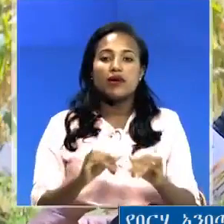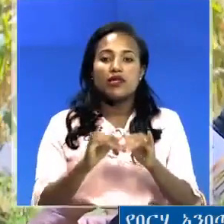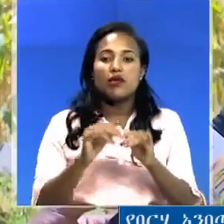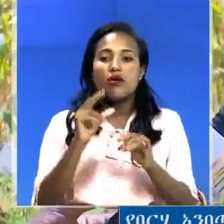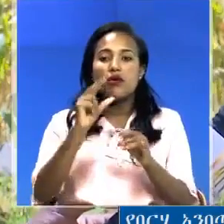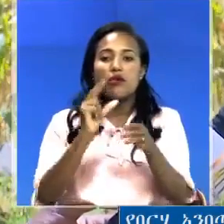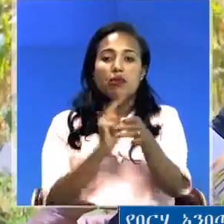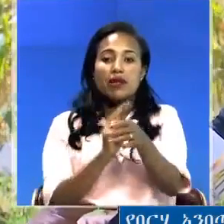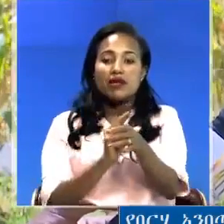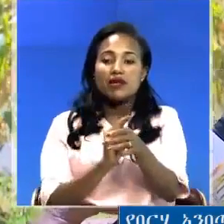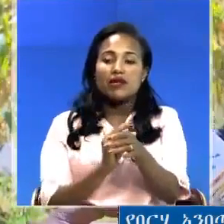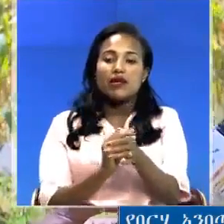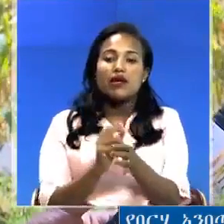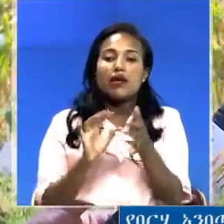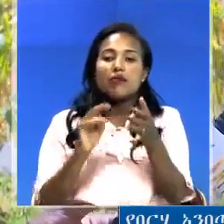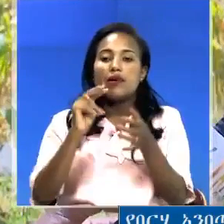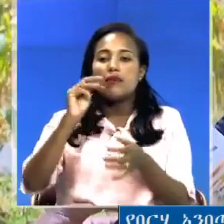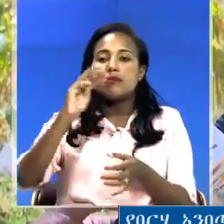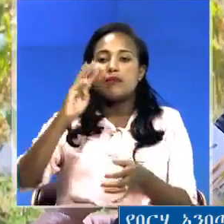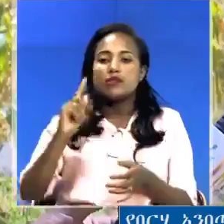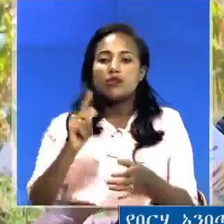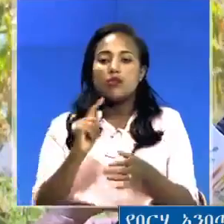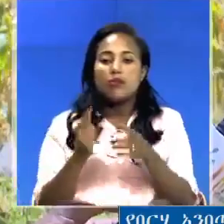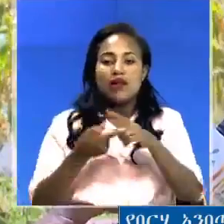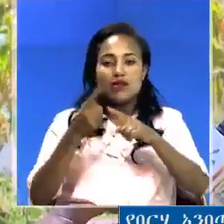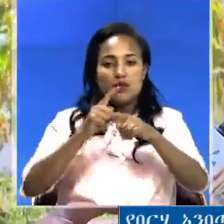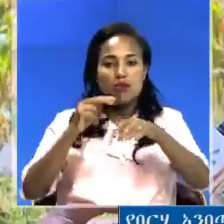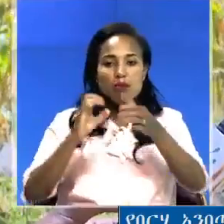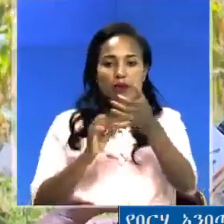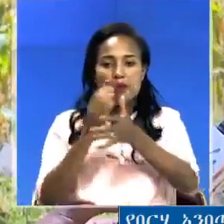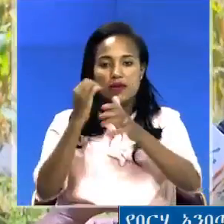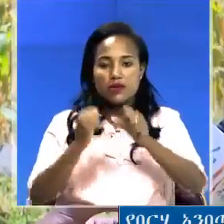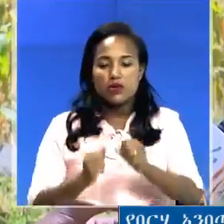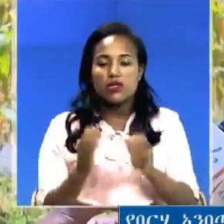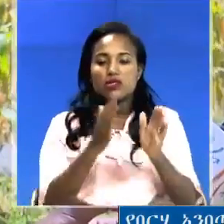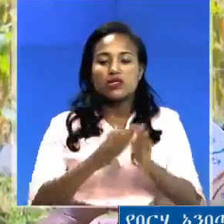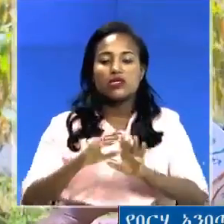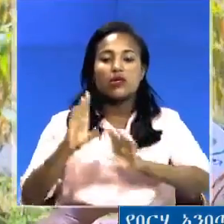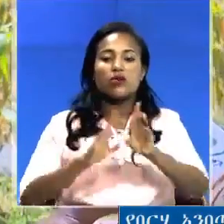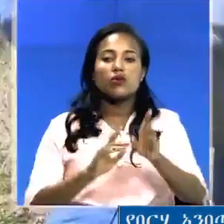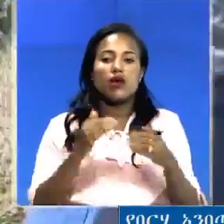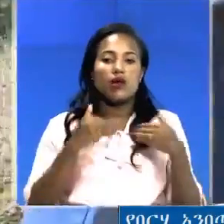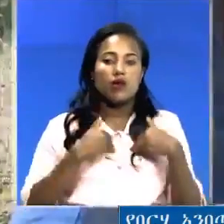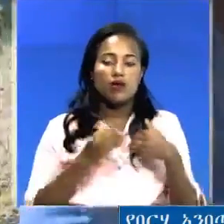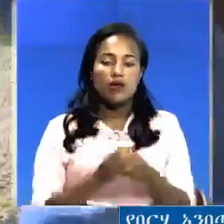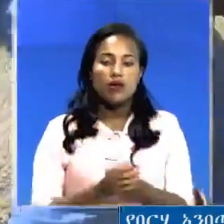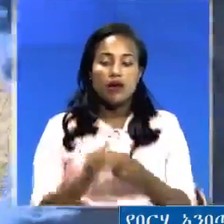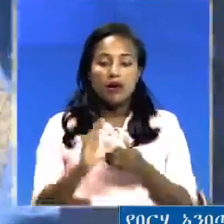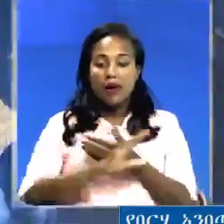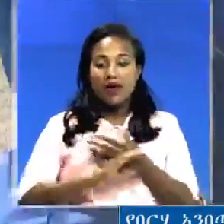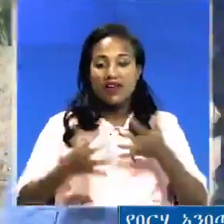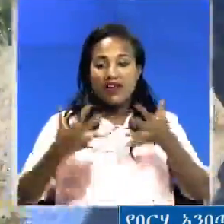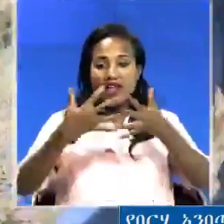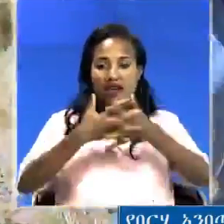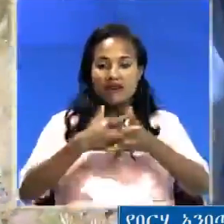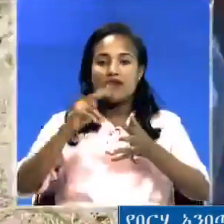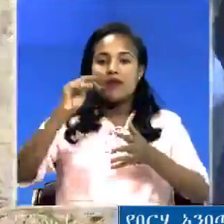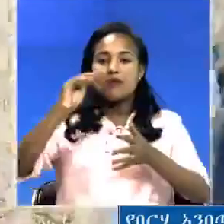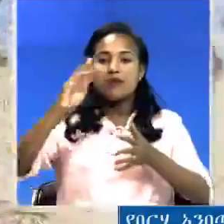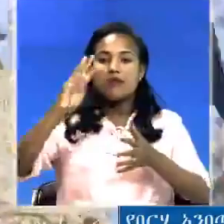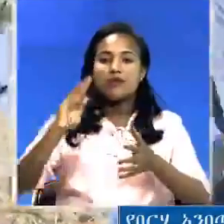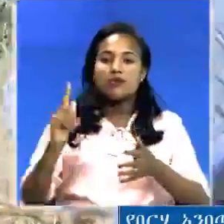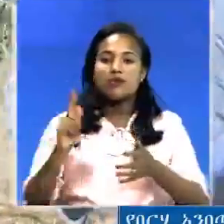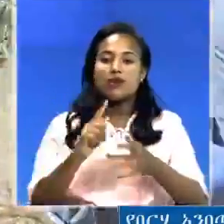ደግሞ በመስኖ መልሶ ለማልማት የሚያስችሉ ቅድመ ዝግጅቶች እየተደረጉ ነው ያለው ማለት ነው። በሀገር አቀፍ ደረጃ በመስኖ አውታሮችና የተለያዩ